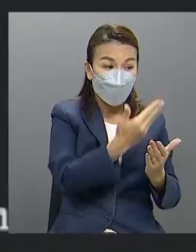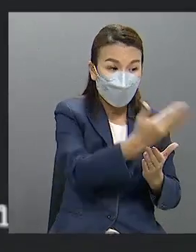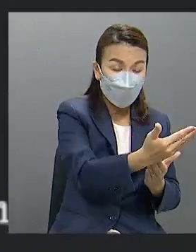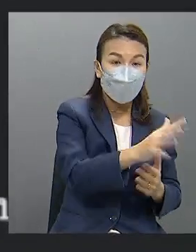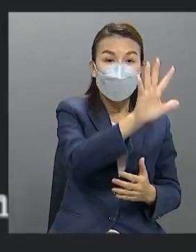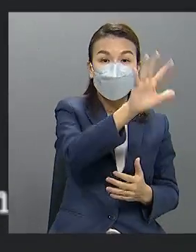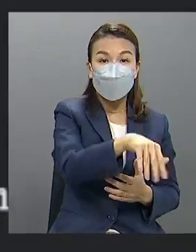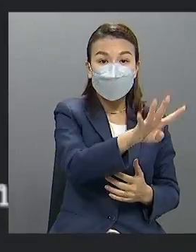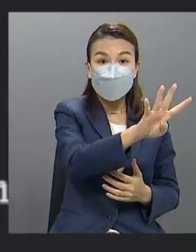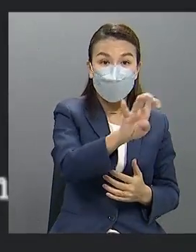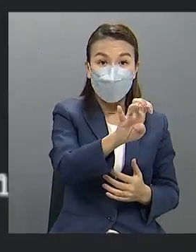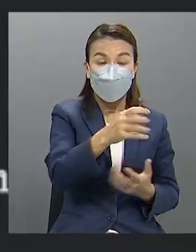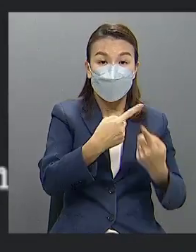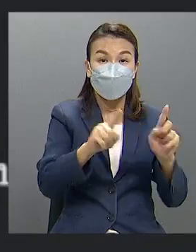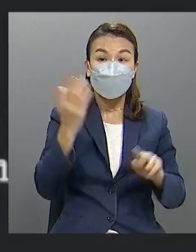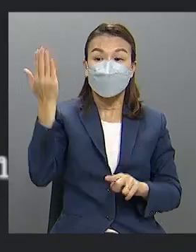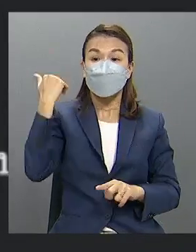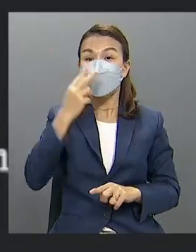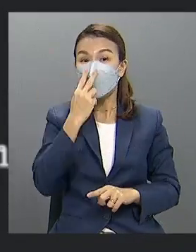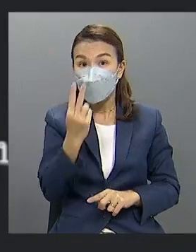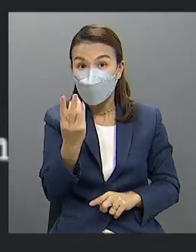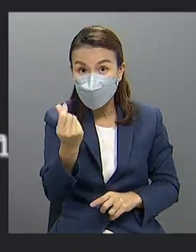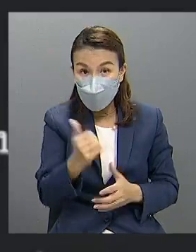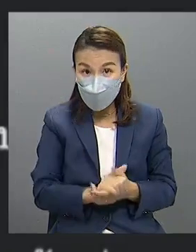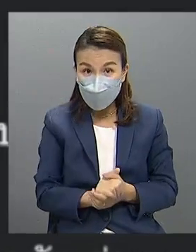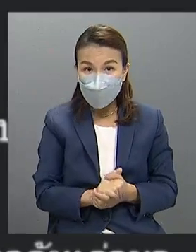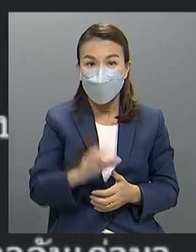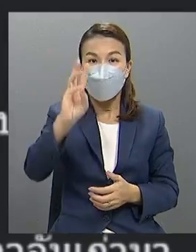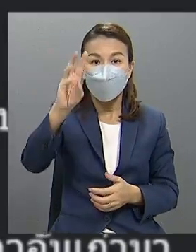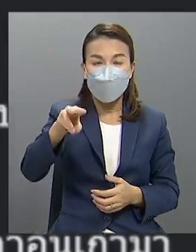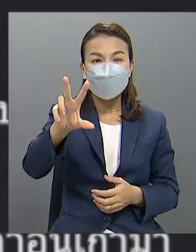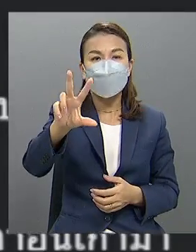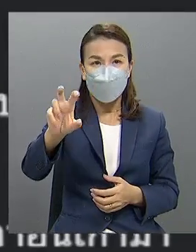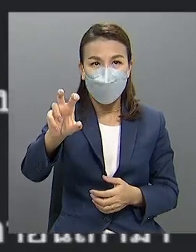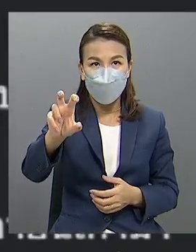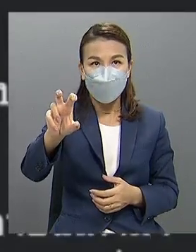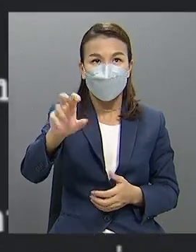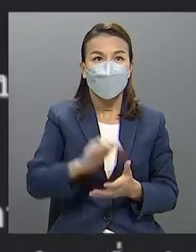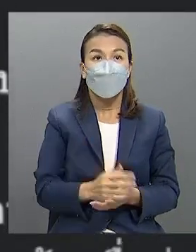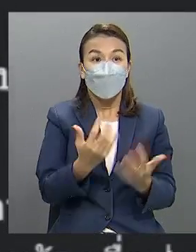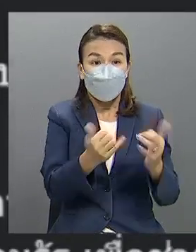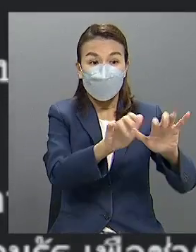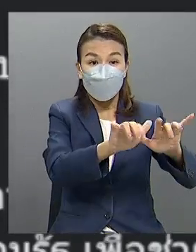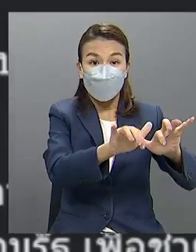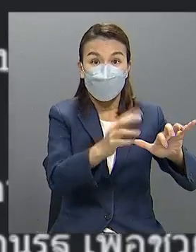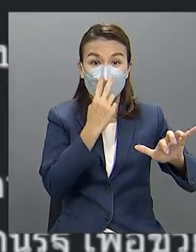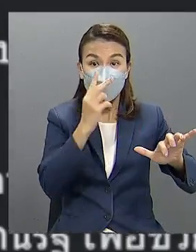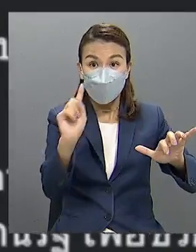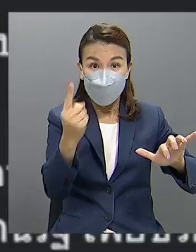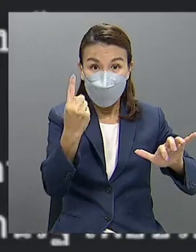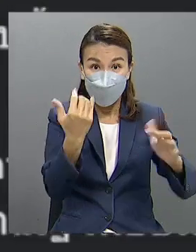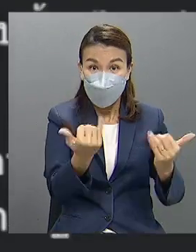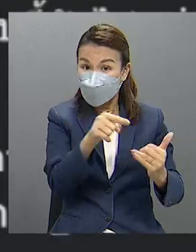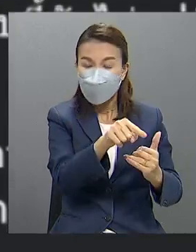5,400 แต่2วันก่อนเนี่ยไปเช็คราคาดูอีกทีปรากฏว่าขาย 6,300 แล้วในวันที่โพสต์เรื่องนี้ค่ะไปเช็คราคาอีกทีปรากฏว่ารุ่นเดิมสีเดิมเล